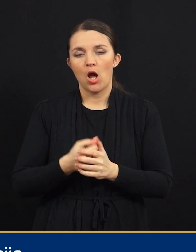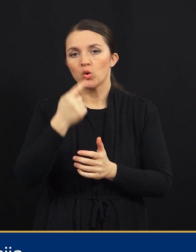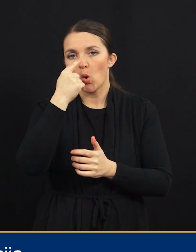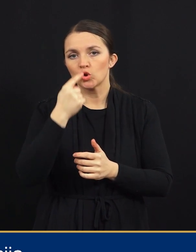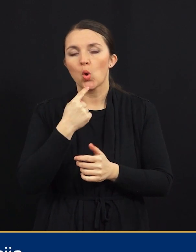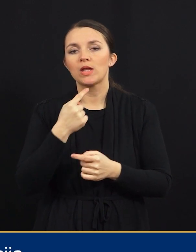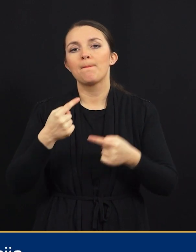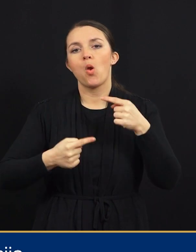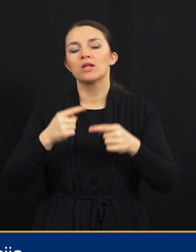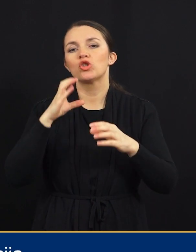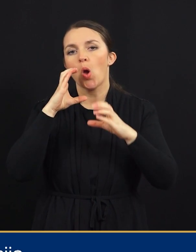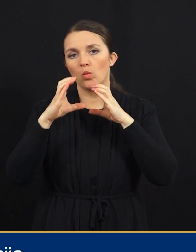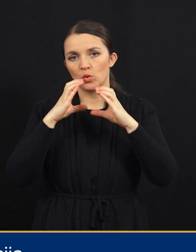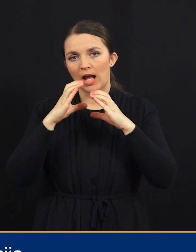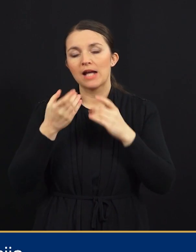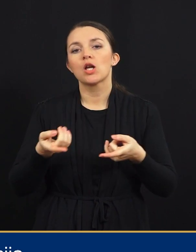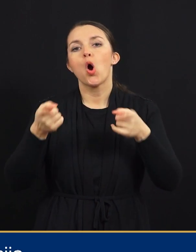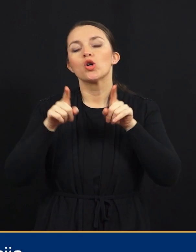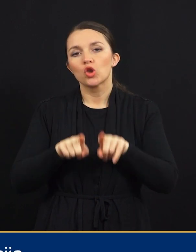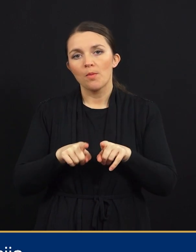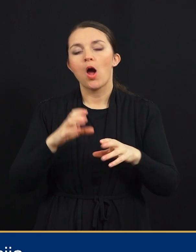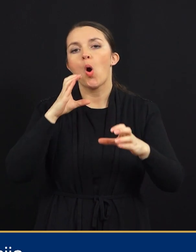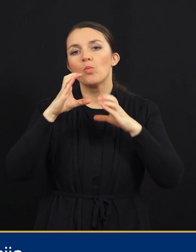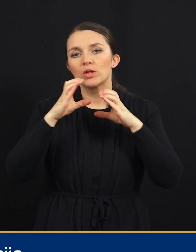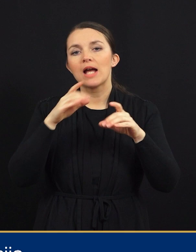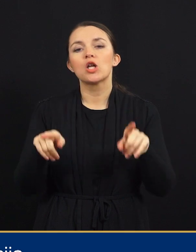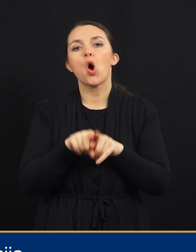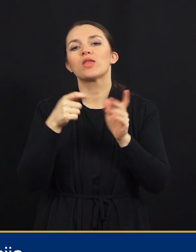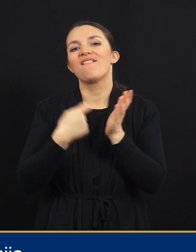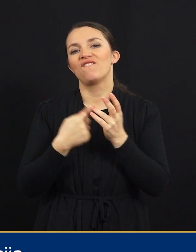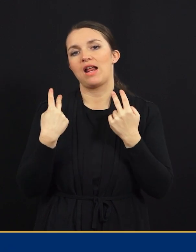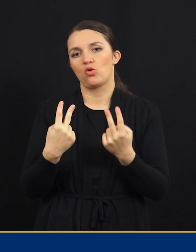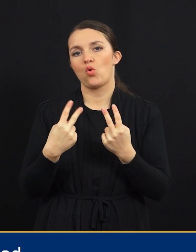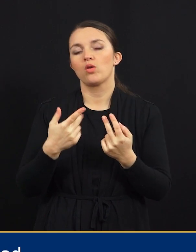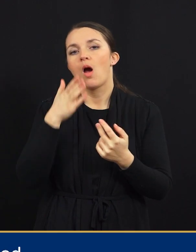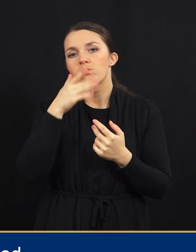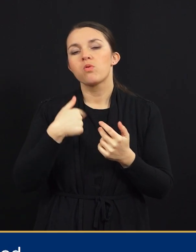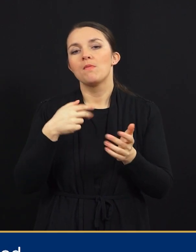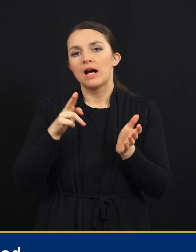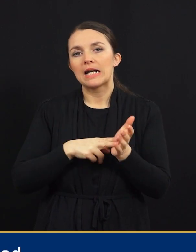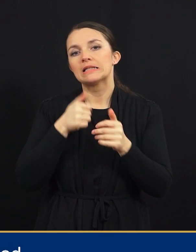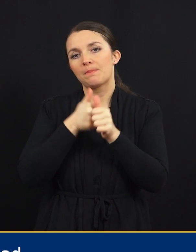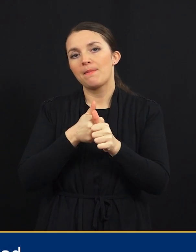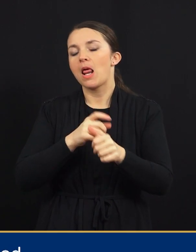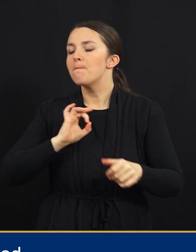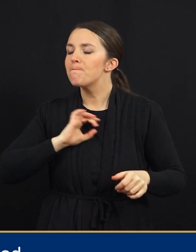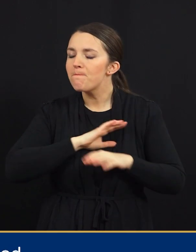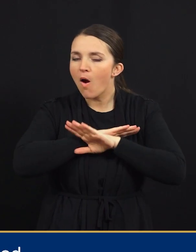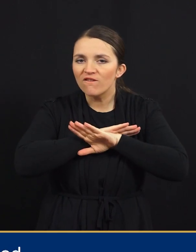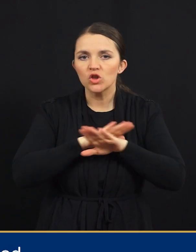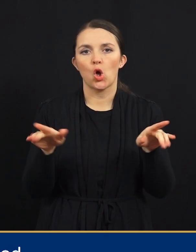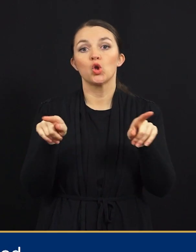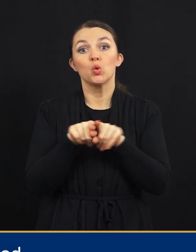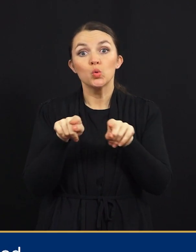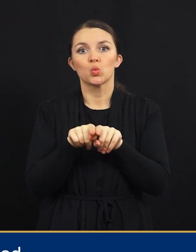Dostojna politična komunikacija oziroma komunikacija kot vrednota me bosta res spremljali povsod,